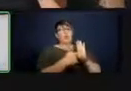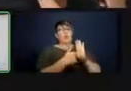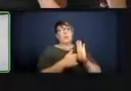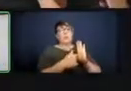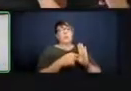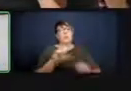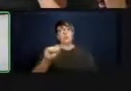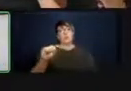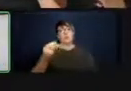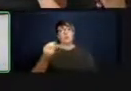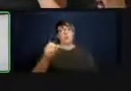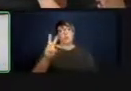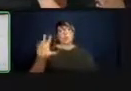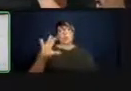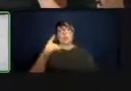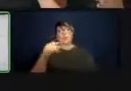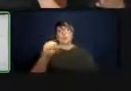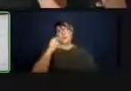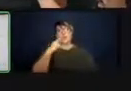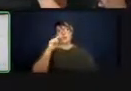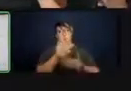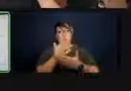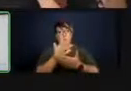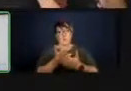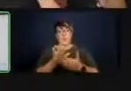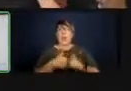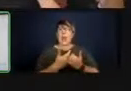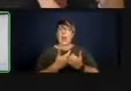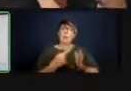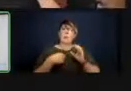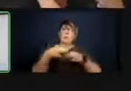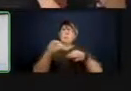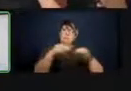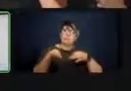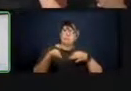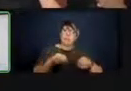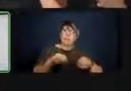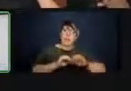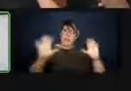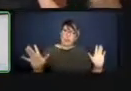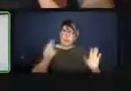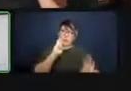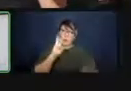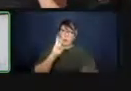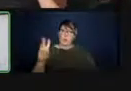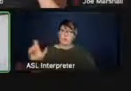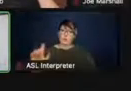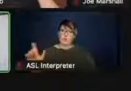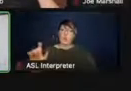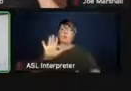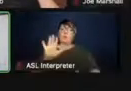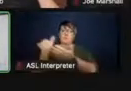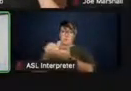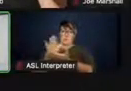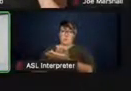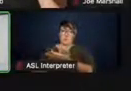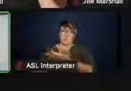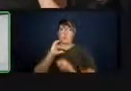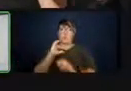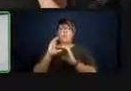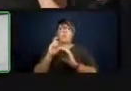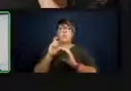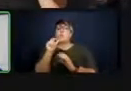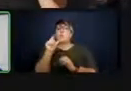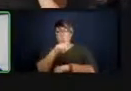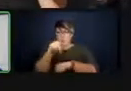tunajaribu kushughulikia masuala ya mauzo au ya kuzungumza